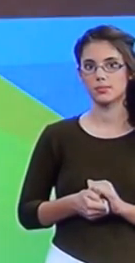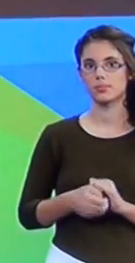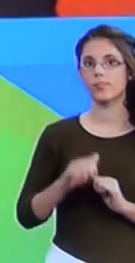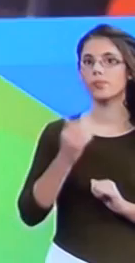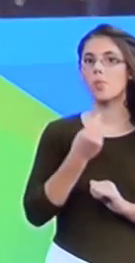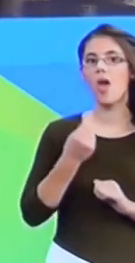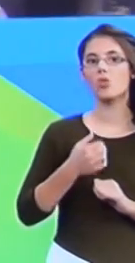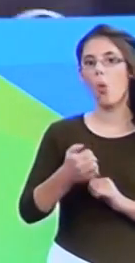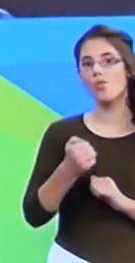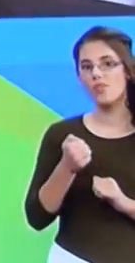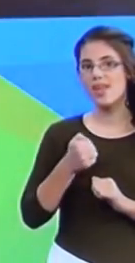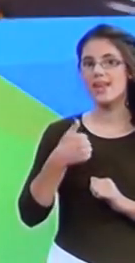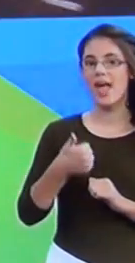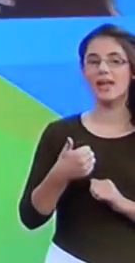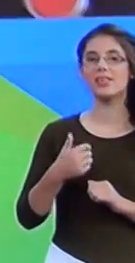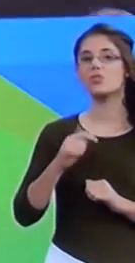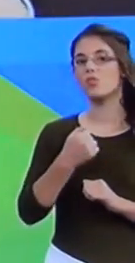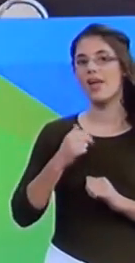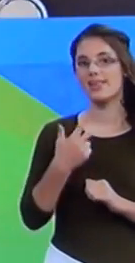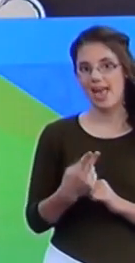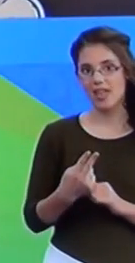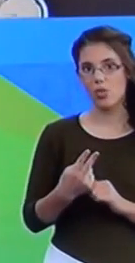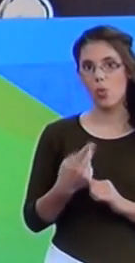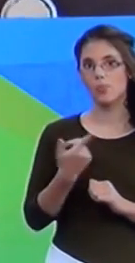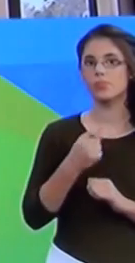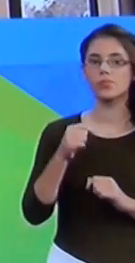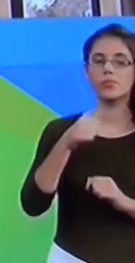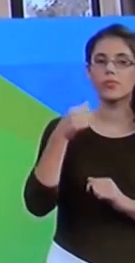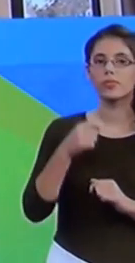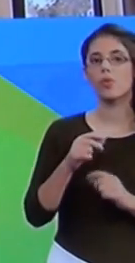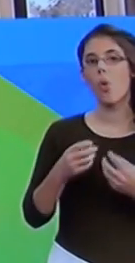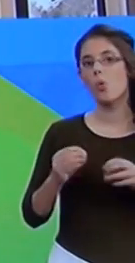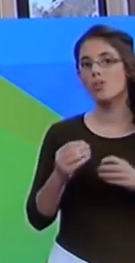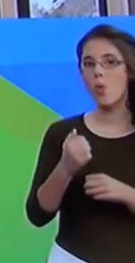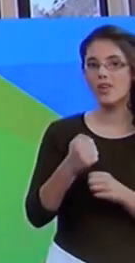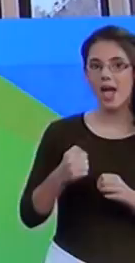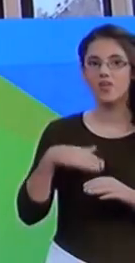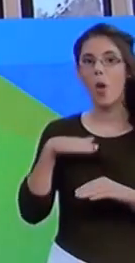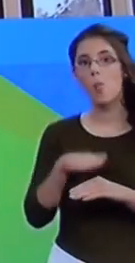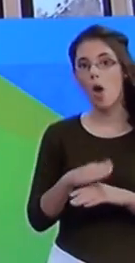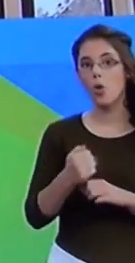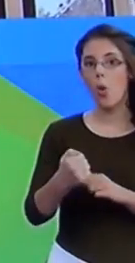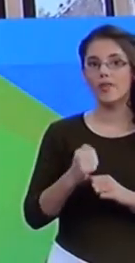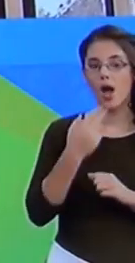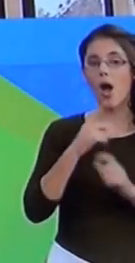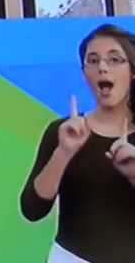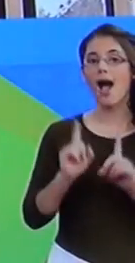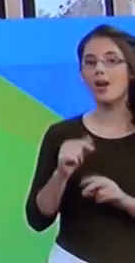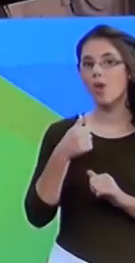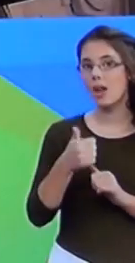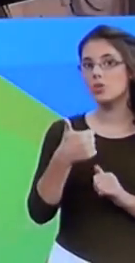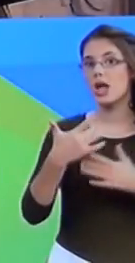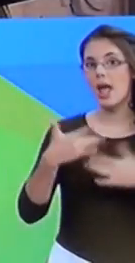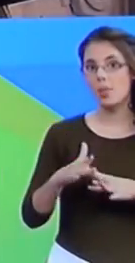És mi az, hogy fék 1 és fék 2? Azok az úgynevezett rögzítőfékek, vagy parkolófékek, hogyha áll a villamos egy